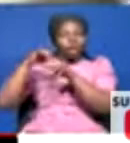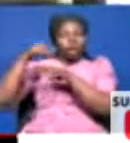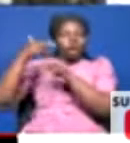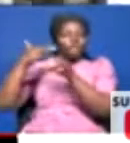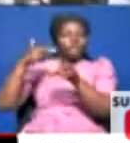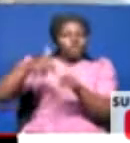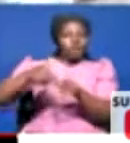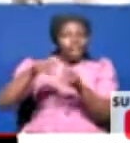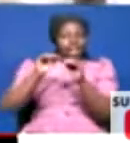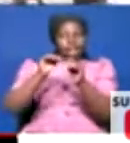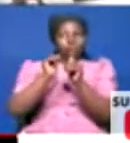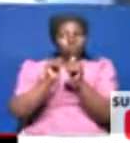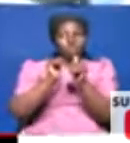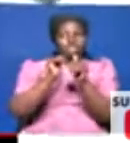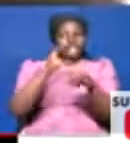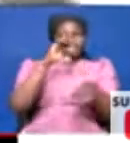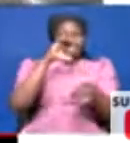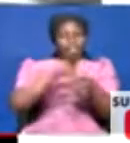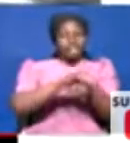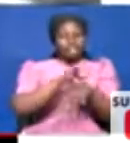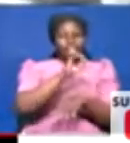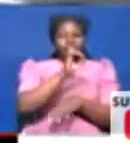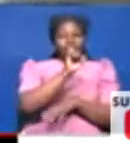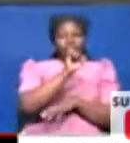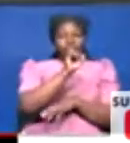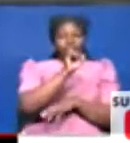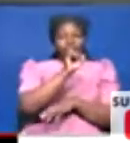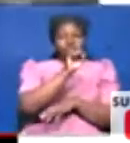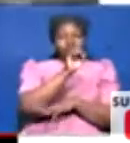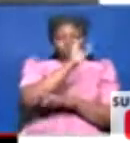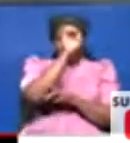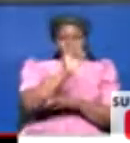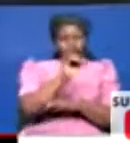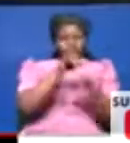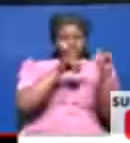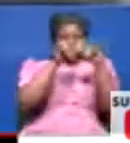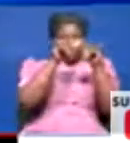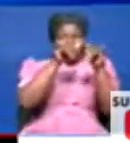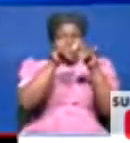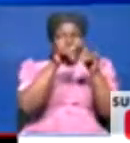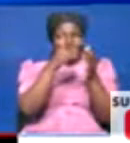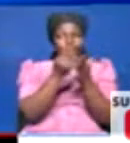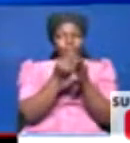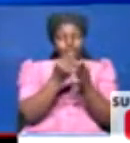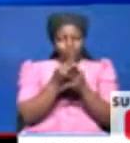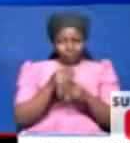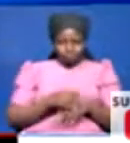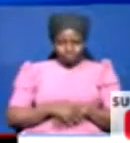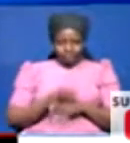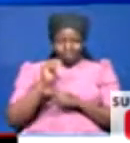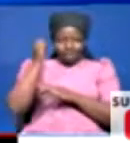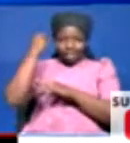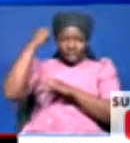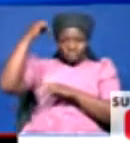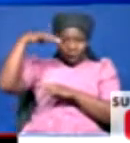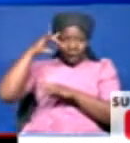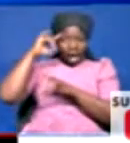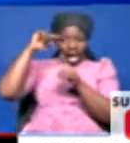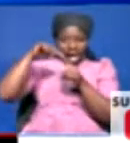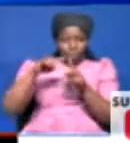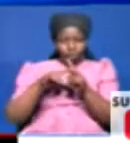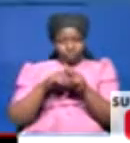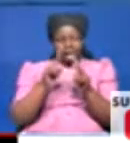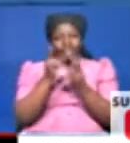unachukua 40% ya pato la kigeni la taifa. Kutokana na hali hiyo, kampuni ya Kenya Power inapania kuanzisha huduma